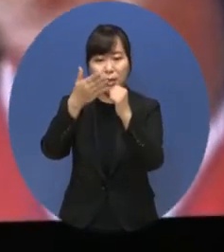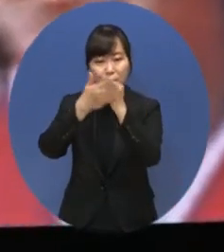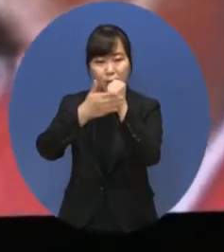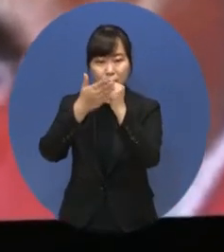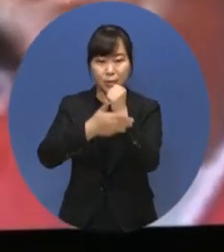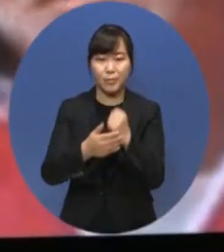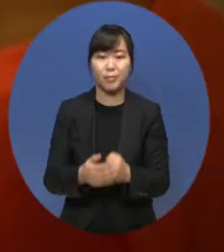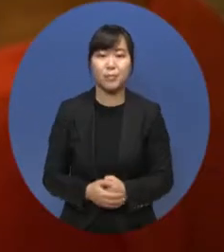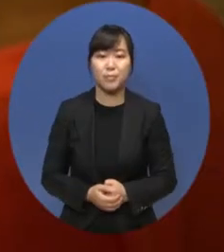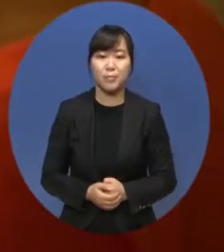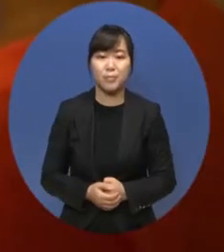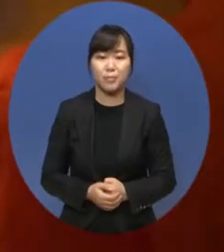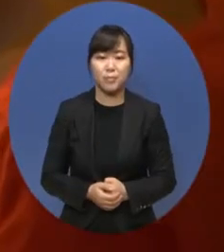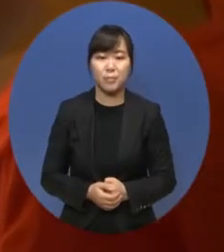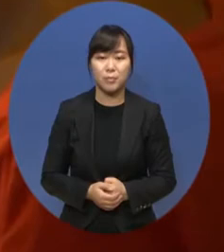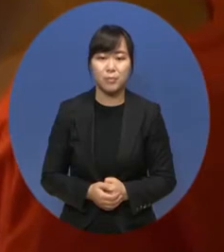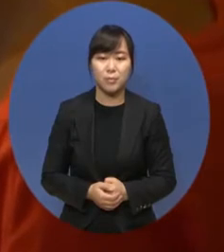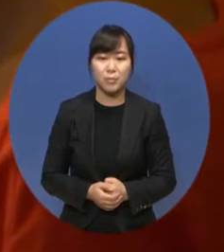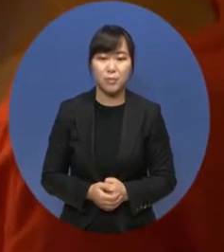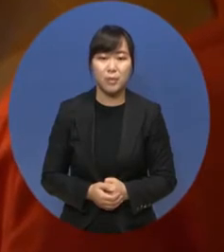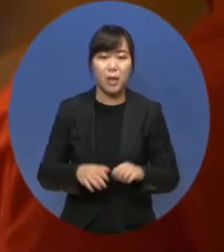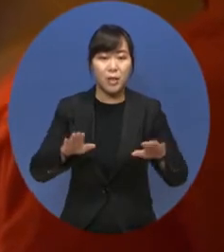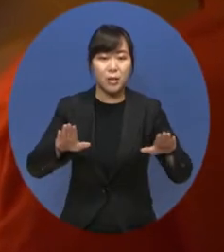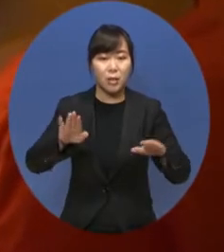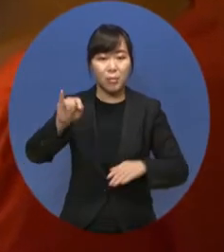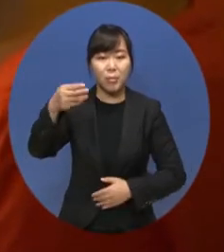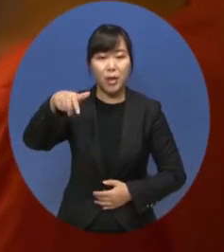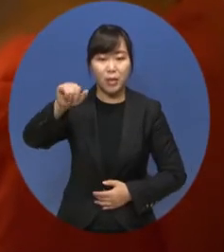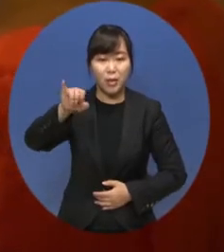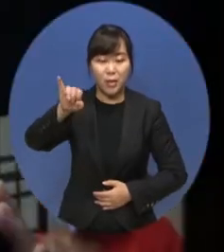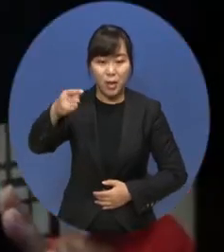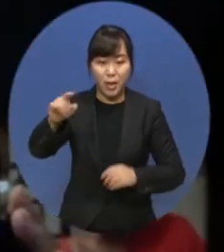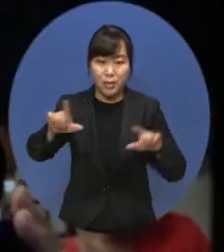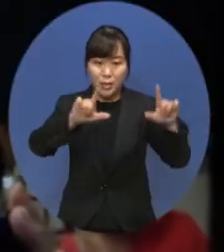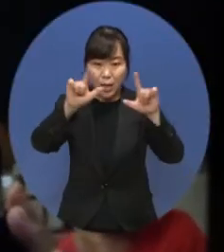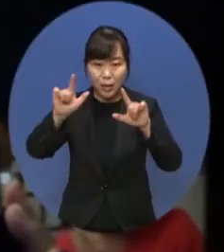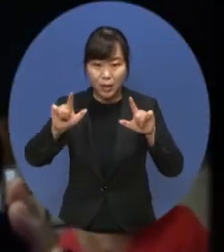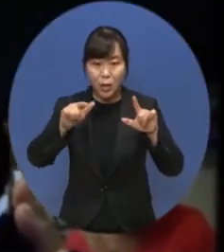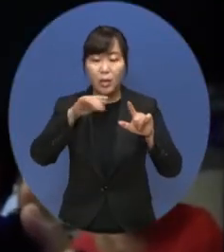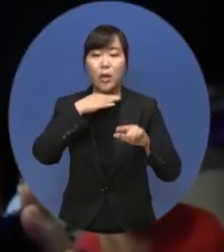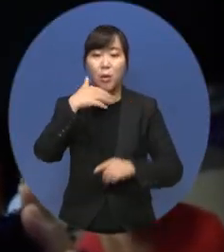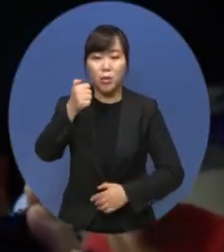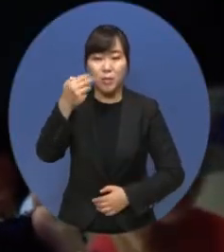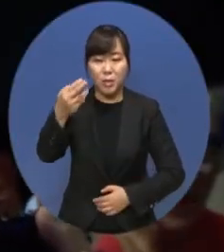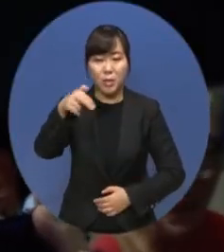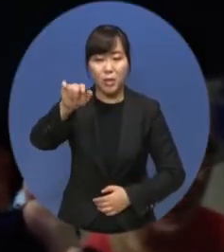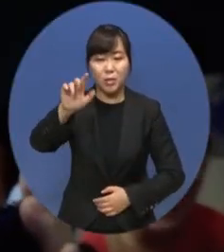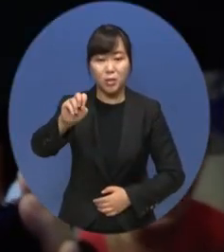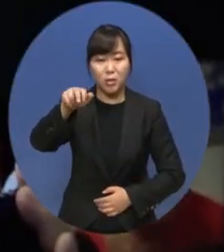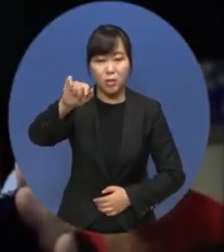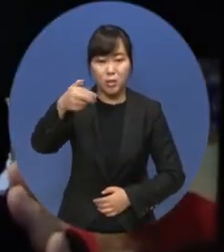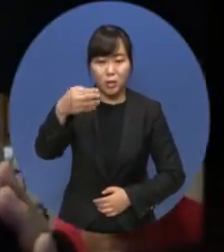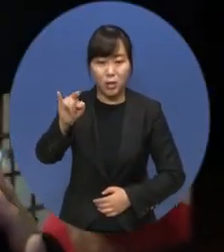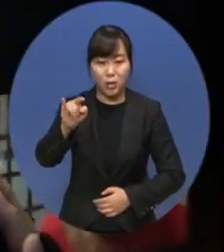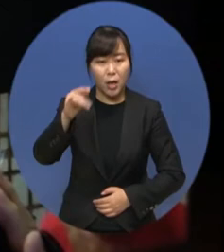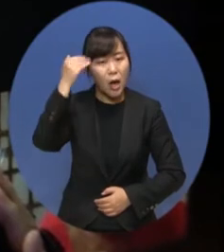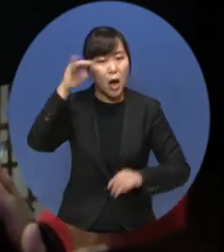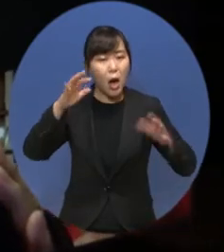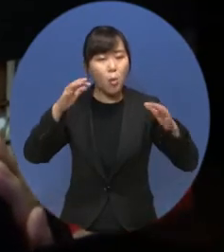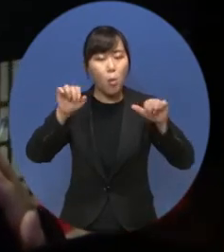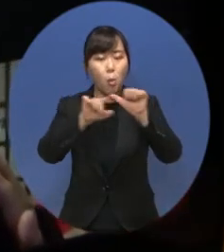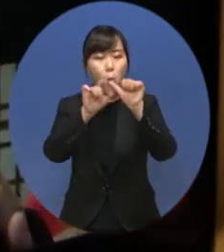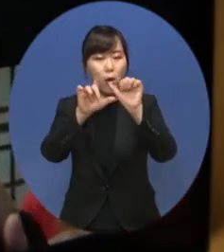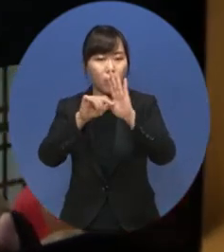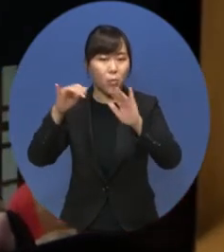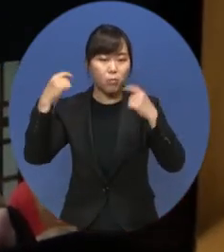사진입니다. 현재 벨기에에 사는 53살 정진태 씨는 지난해 5월 관광하러 왔다가